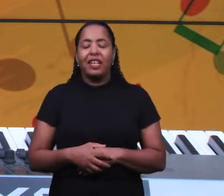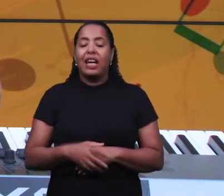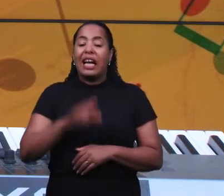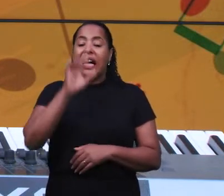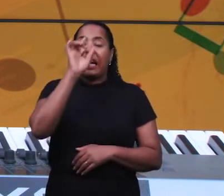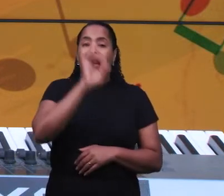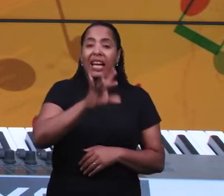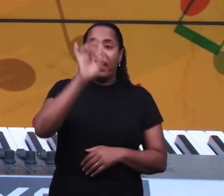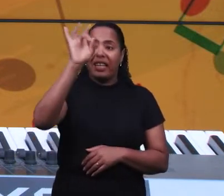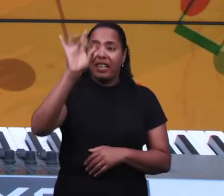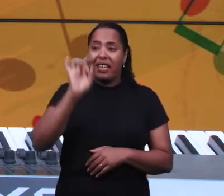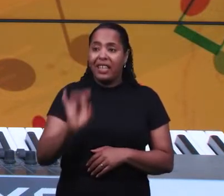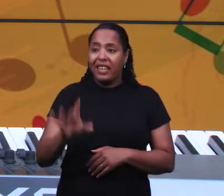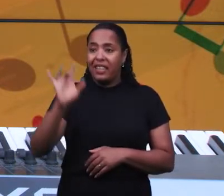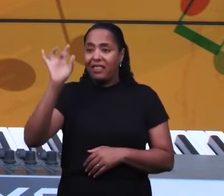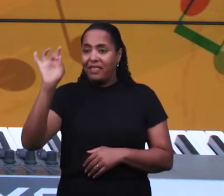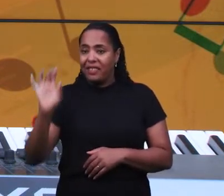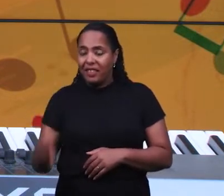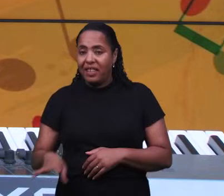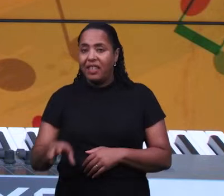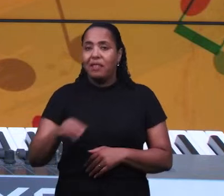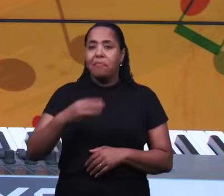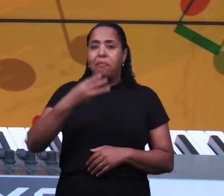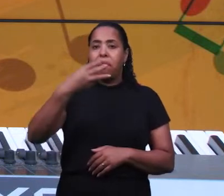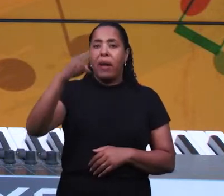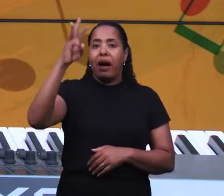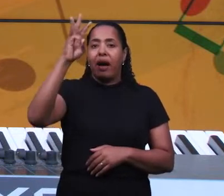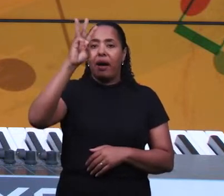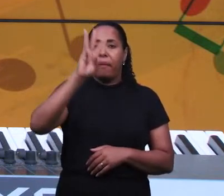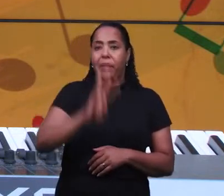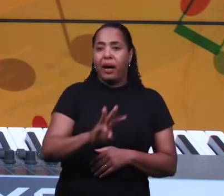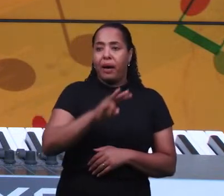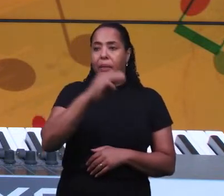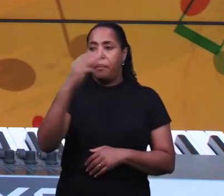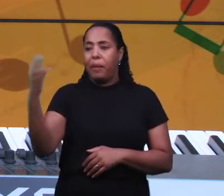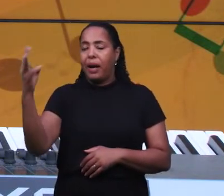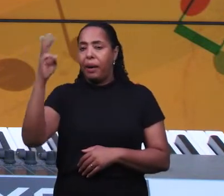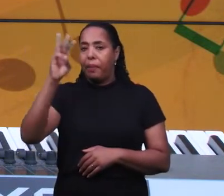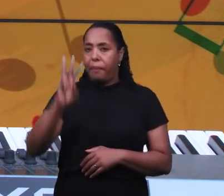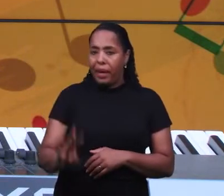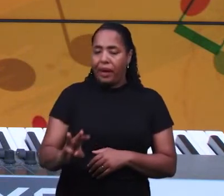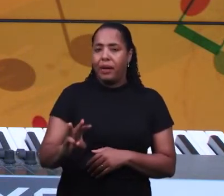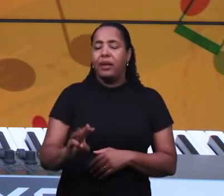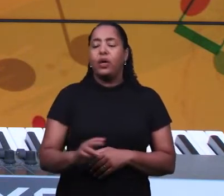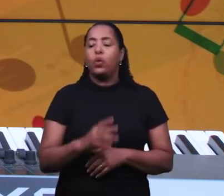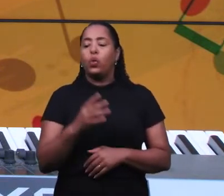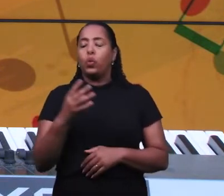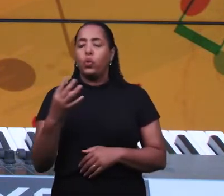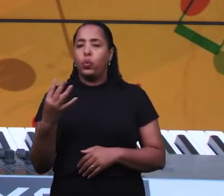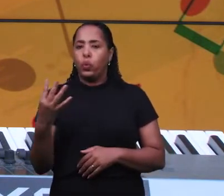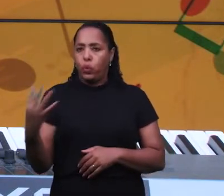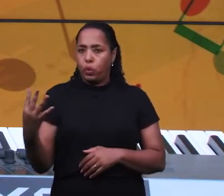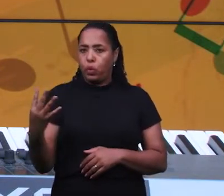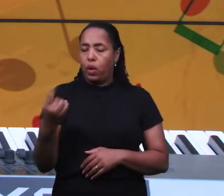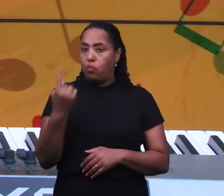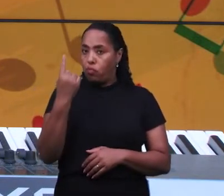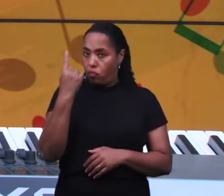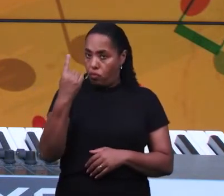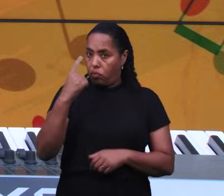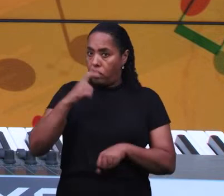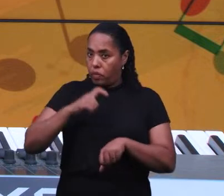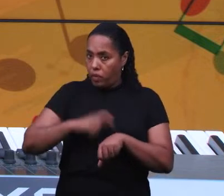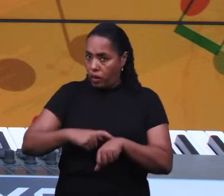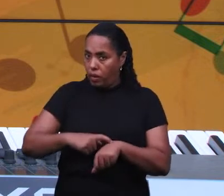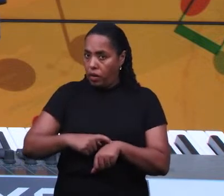d'Israël. Donc, dans chaque partie, il y a 3 temps. Ici, le numéro 4 signifie